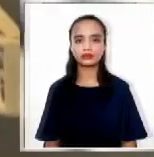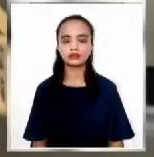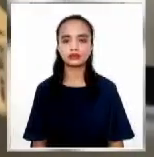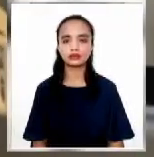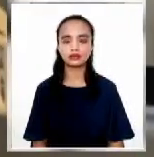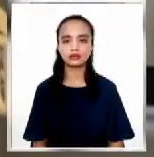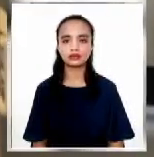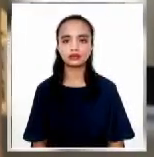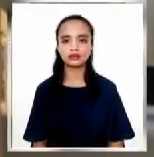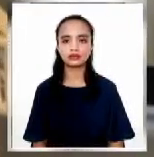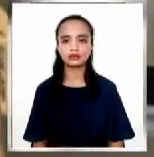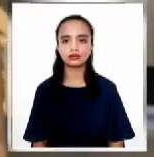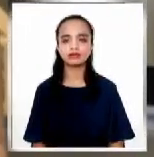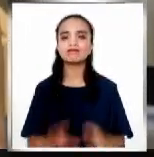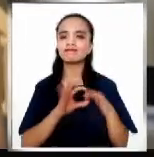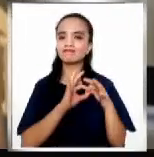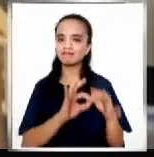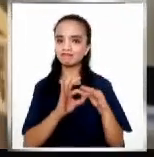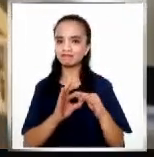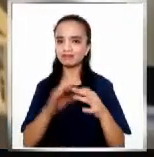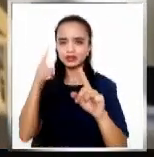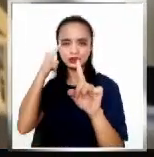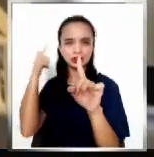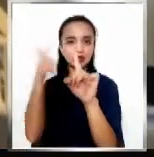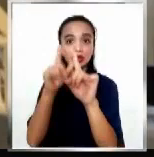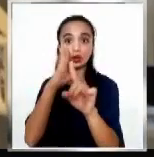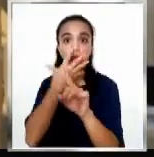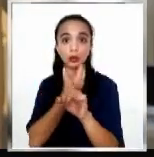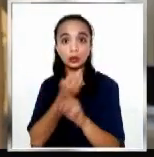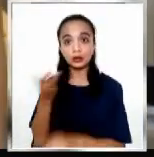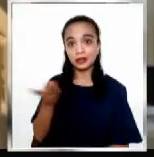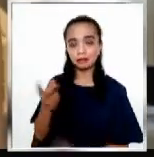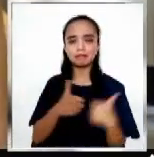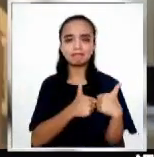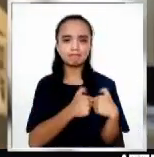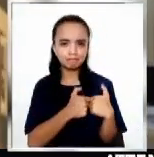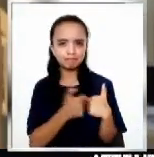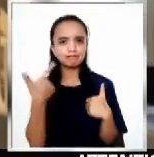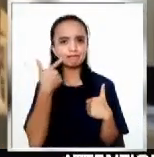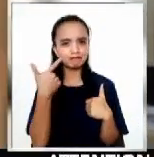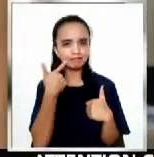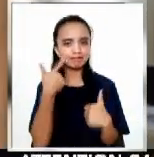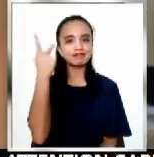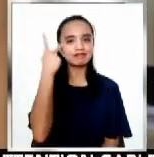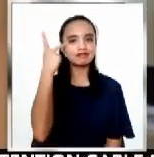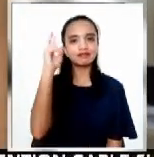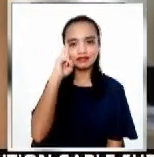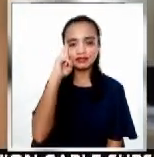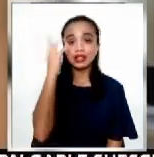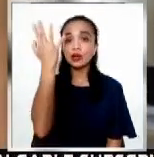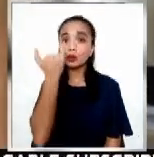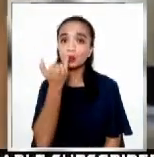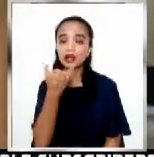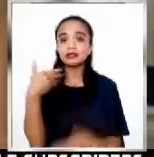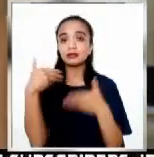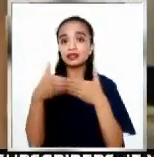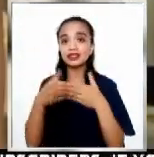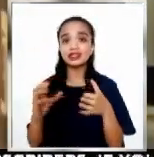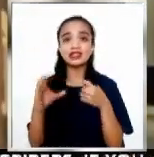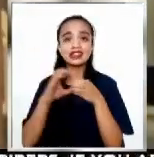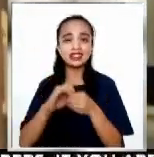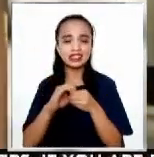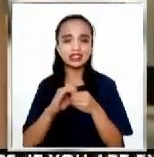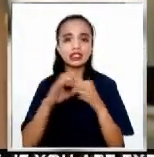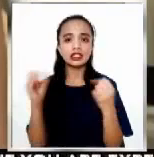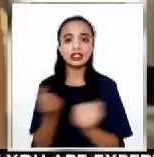Relationship goals on so many levels ang kapuso couple na sina Gabbi Garcia at Khalil Ramos. Bukod sa upcoming series nilang Love You Stranger, marami